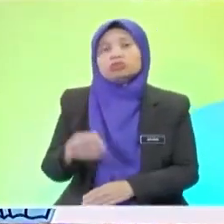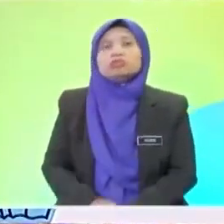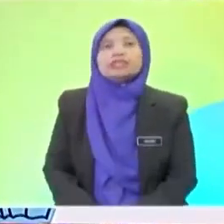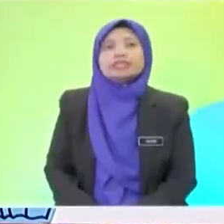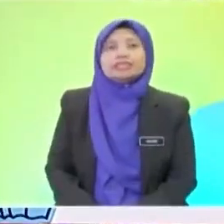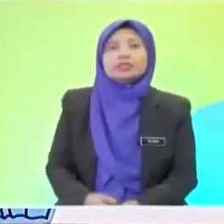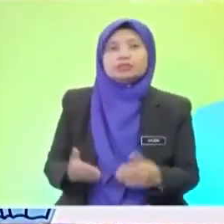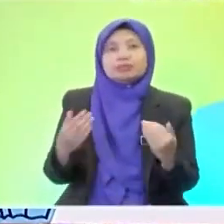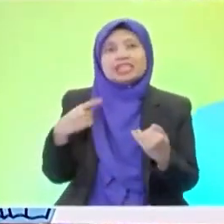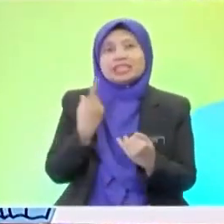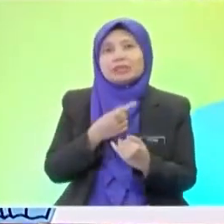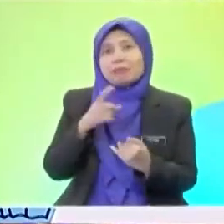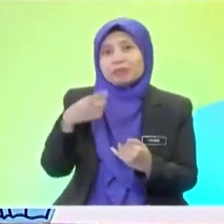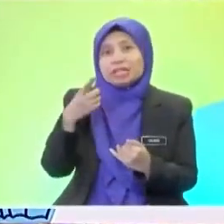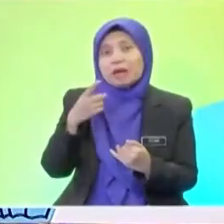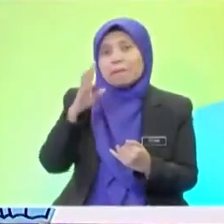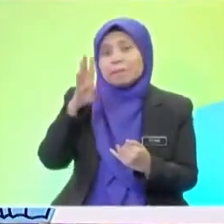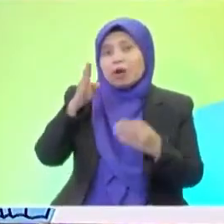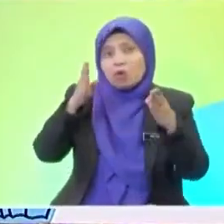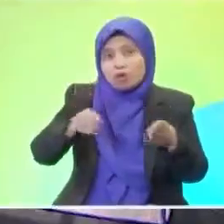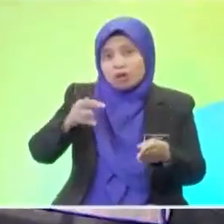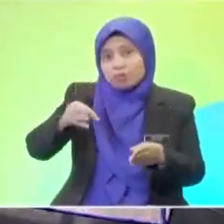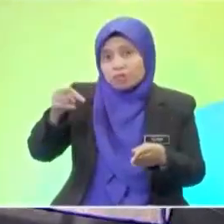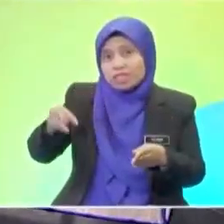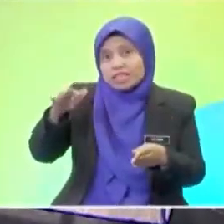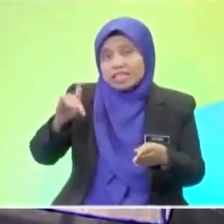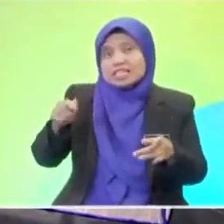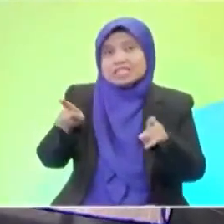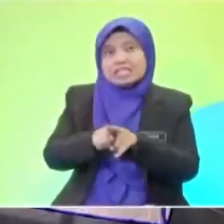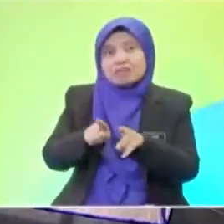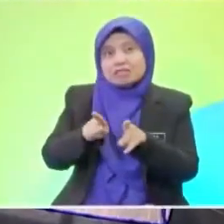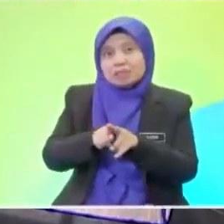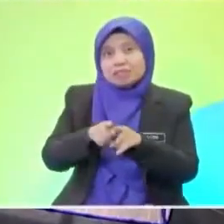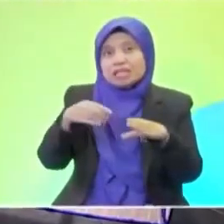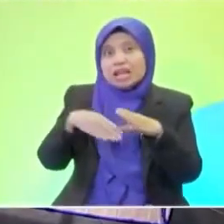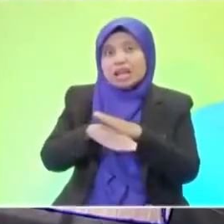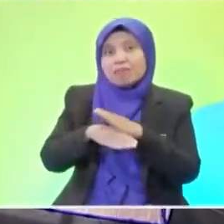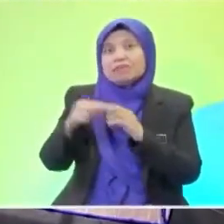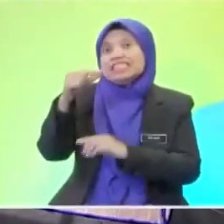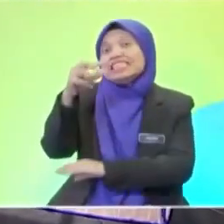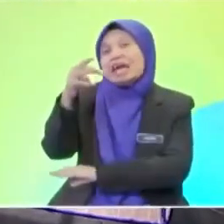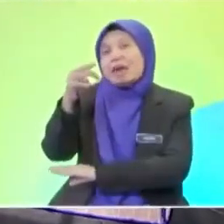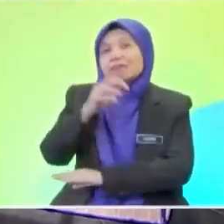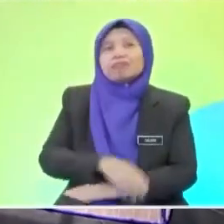terlebih dahulu dengan 4 orang murid yang turun menemani kita dalam Google